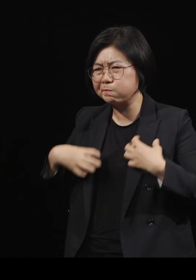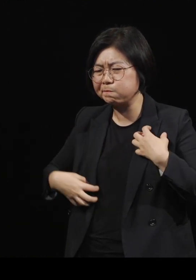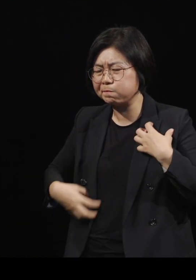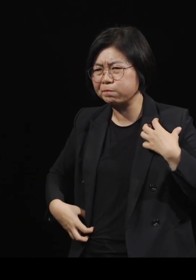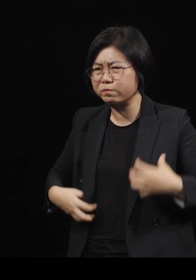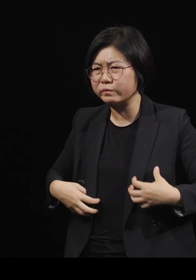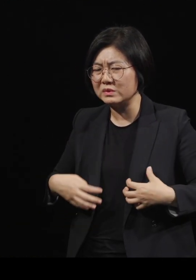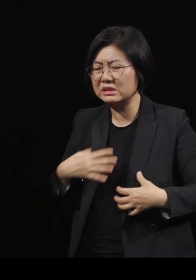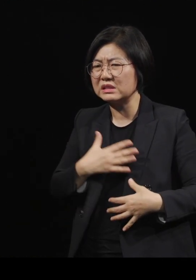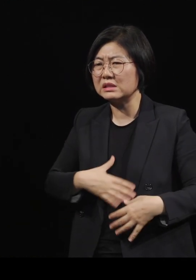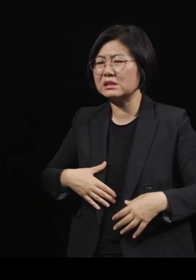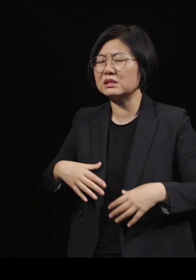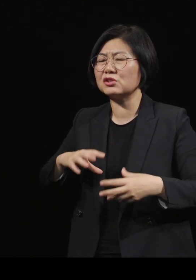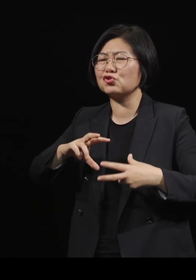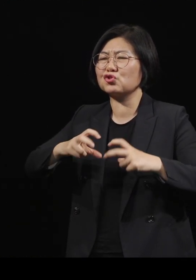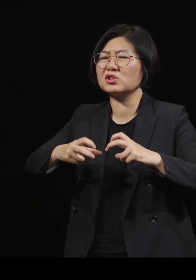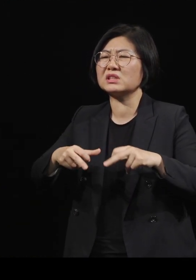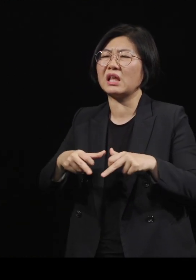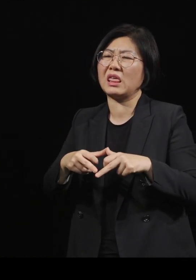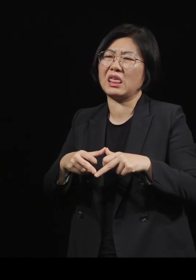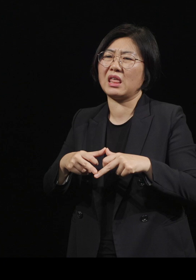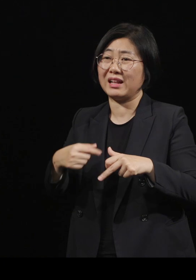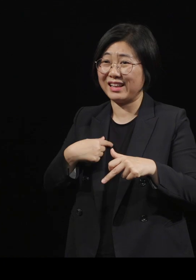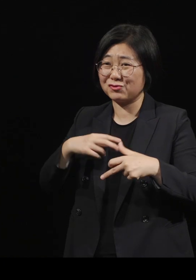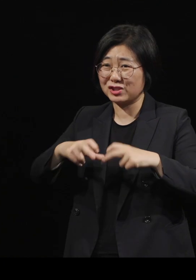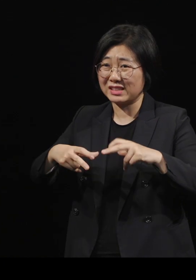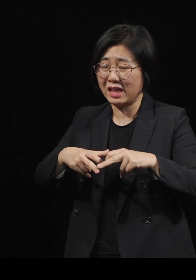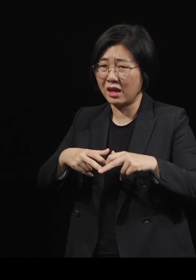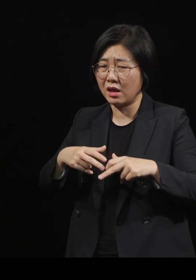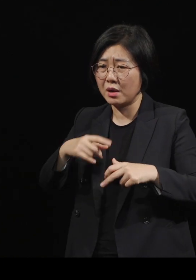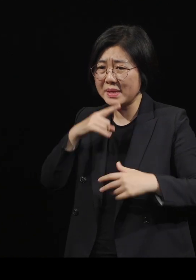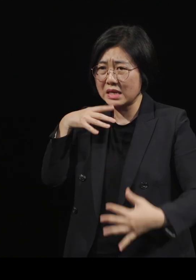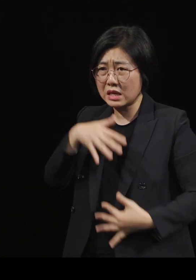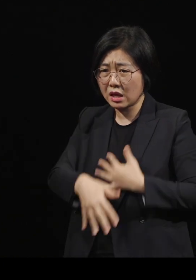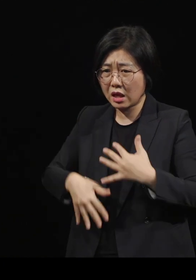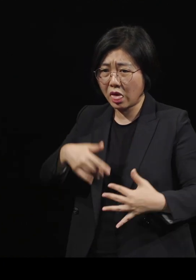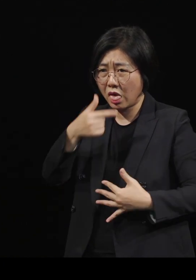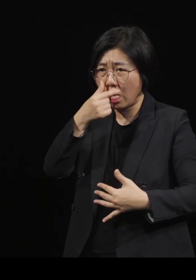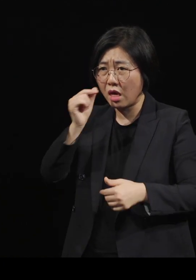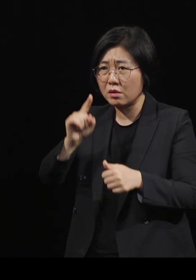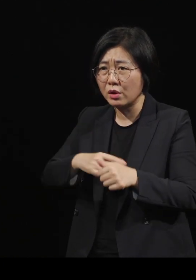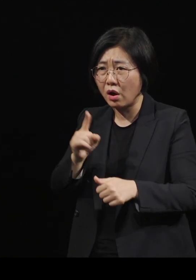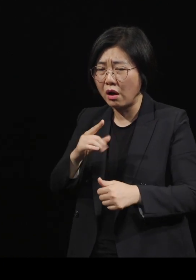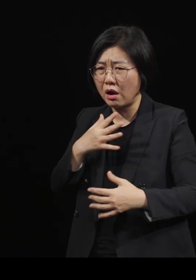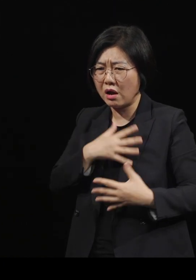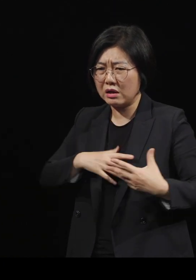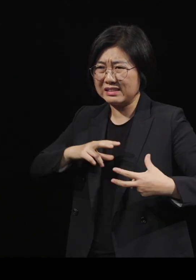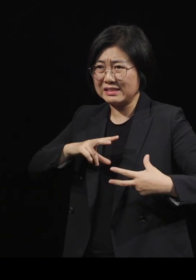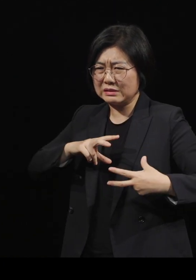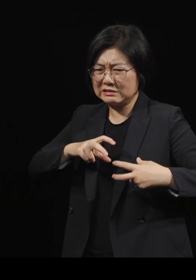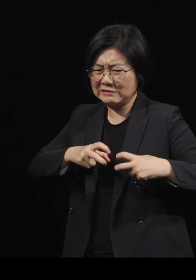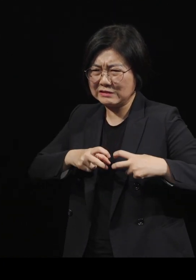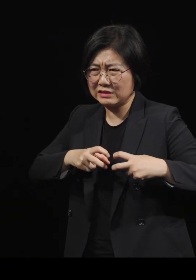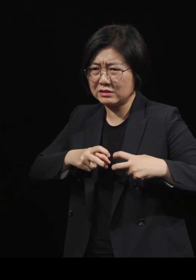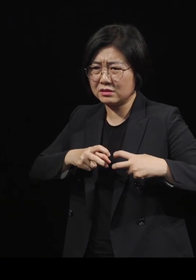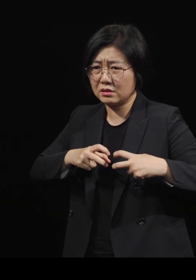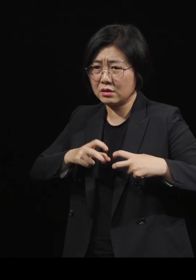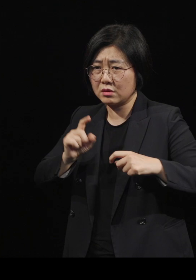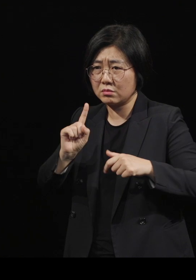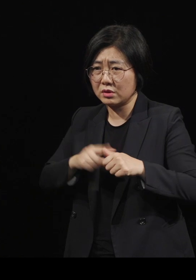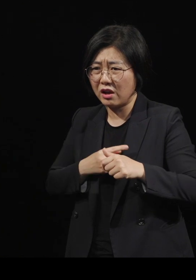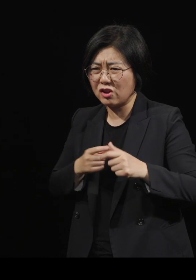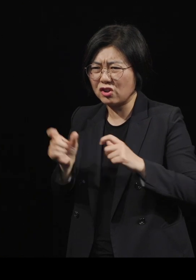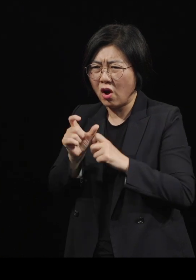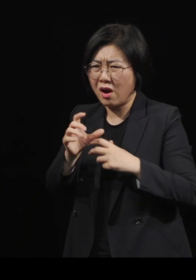제가 근육장애잖아요. 온몸에 혈액 공급이 안 되니까 근육도 더 굳고